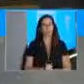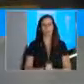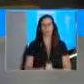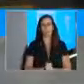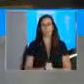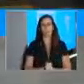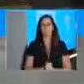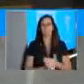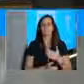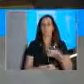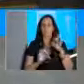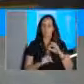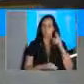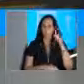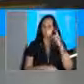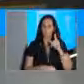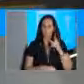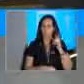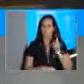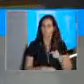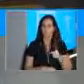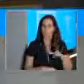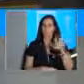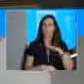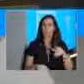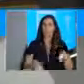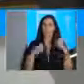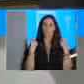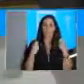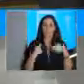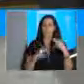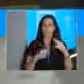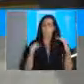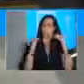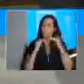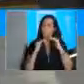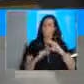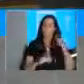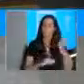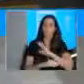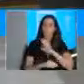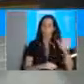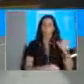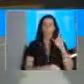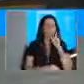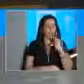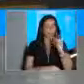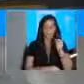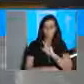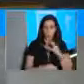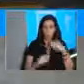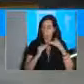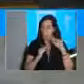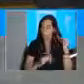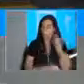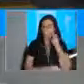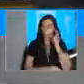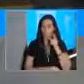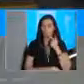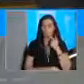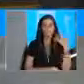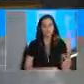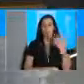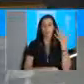דבריי. אני בהחלט חושב שראוי שמערכת החינוך תהיה מותאמת לכל הורה. אבל במידה והיא לא יכולה להיות כזאת, אתם